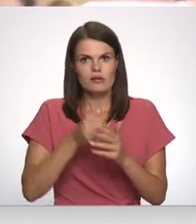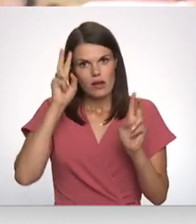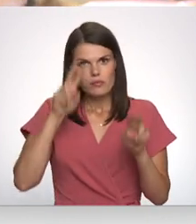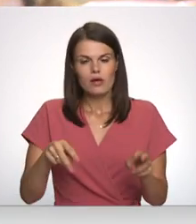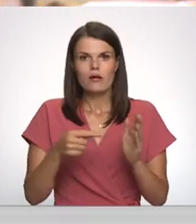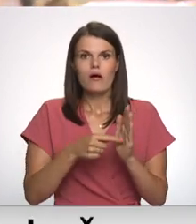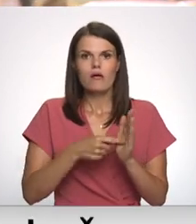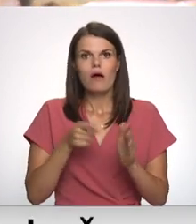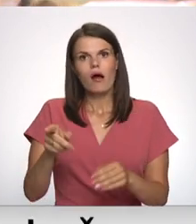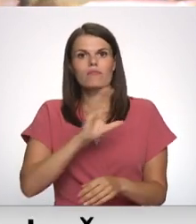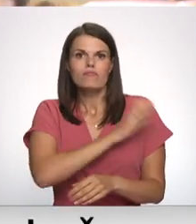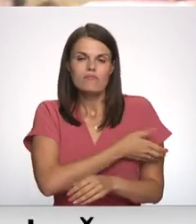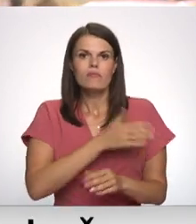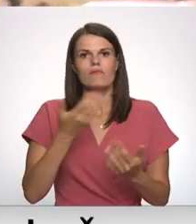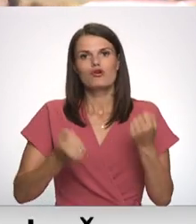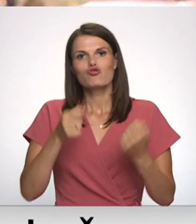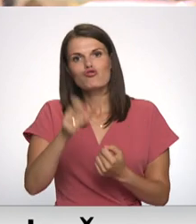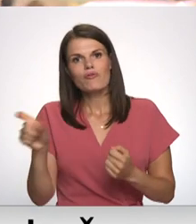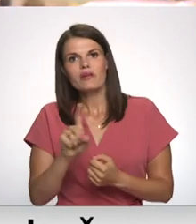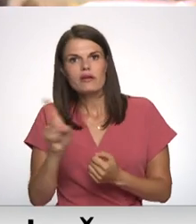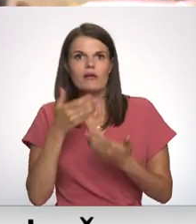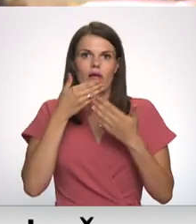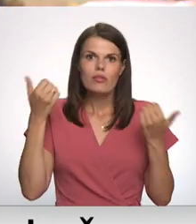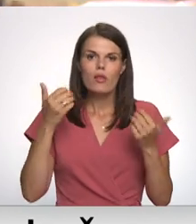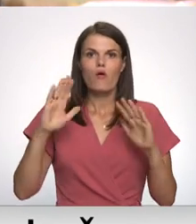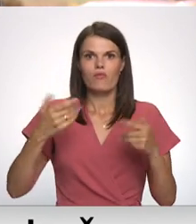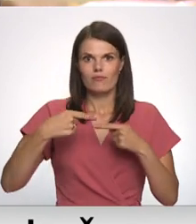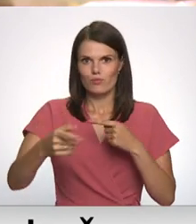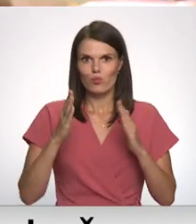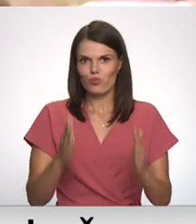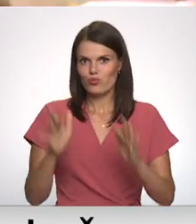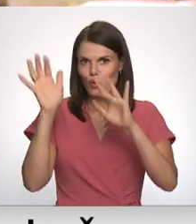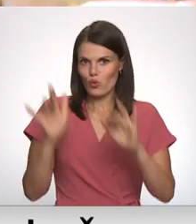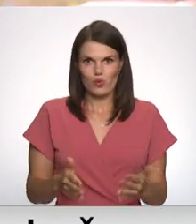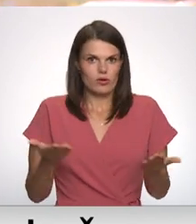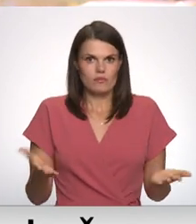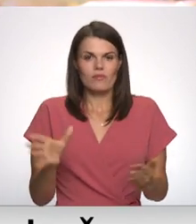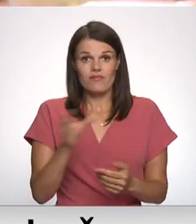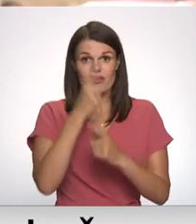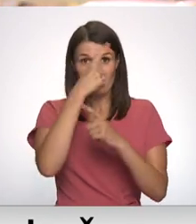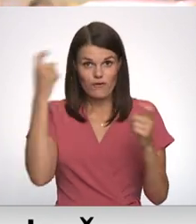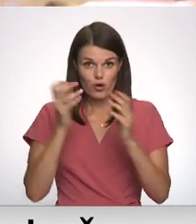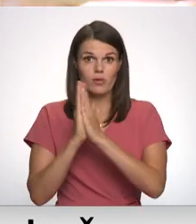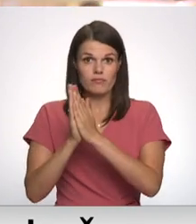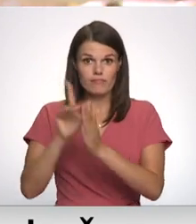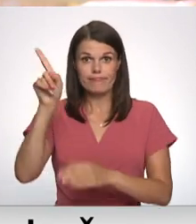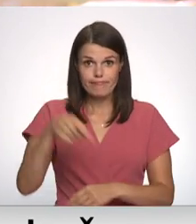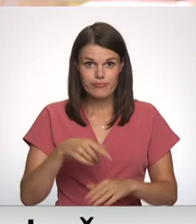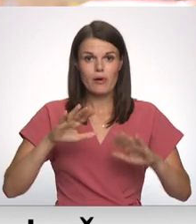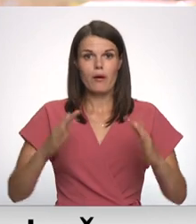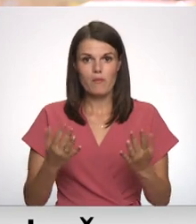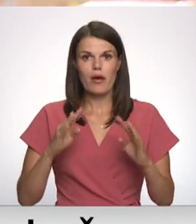viņu kapacitāte gan ar vadītājiem šobrīd, gan arī tulēs tuvosies rudens, kāda būs, tad mēs visu šo informāciju viņiem pieprasam, bet tajā pašā laikā